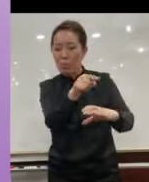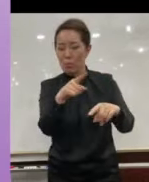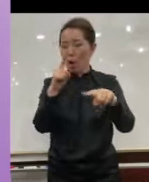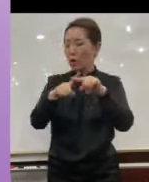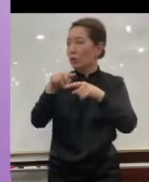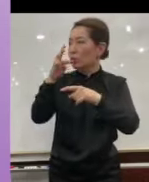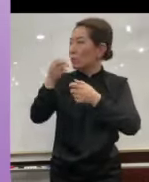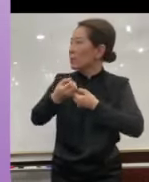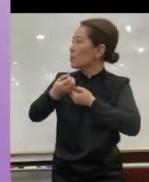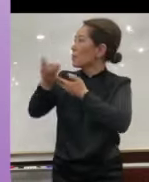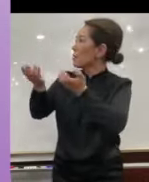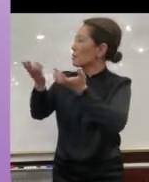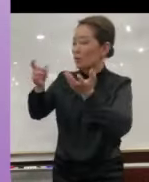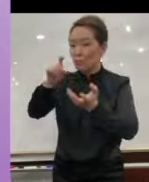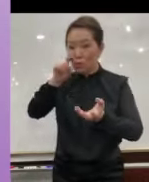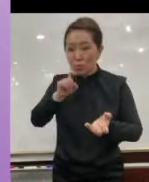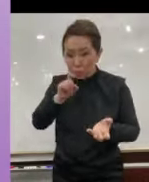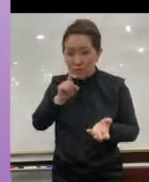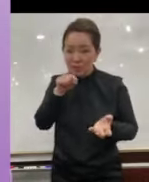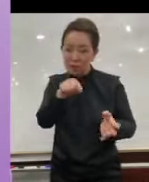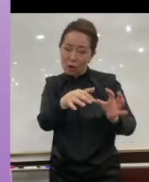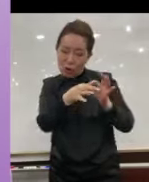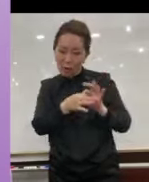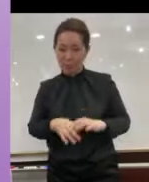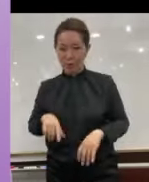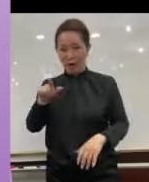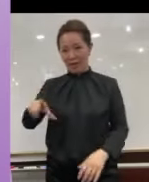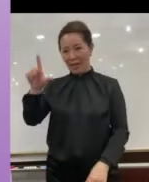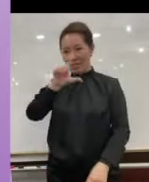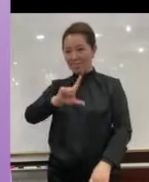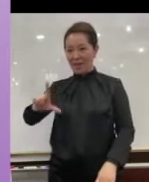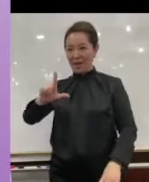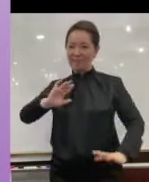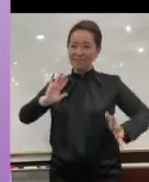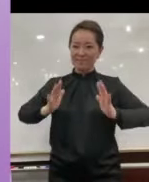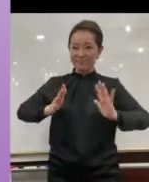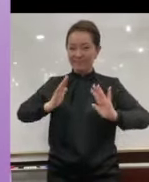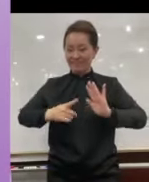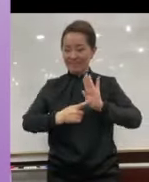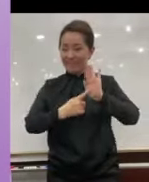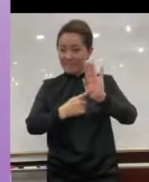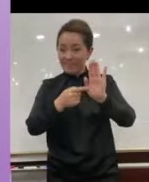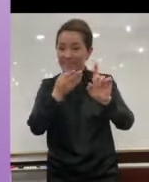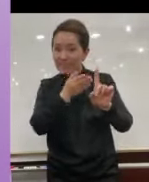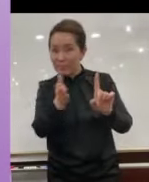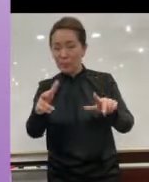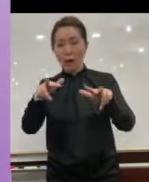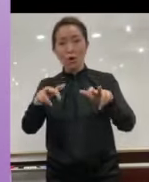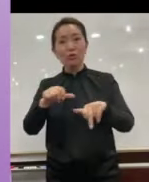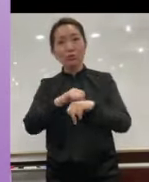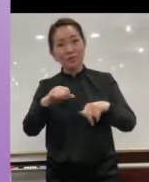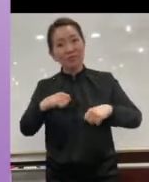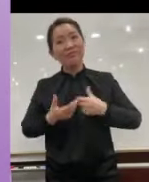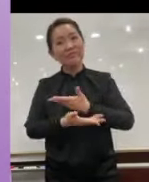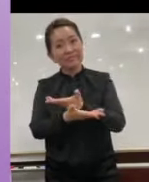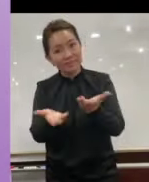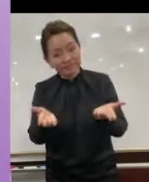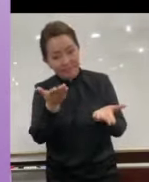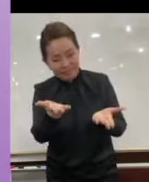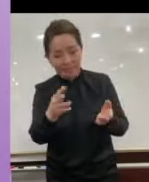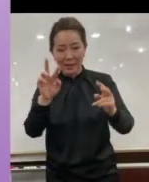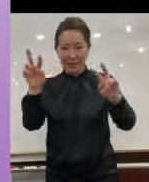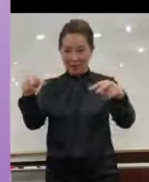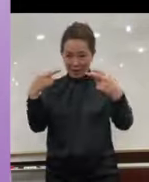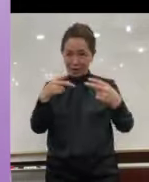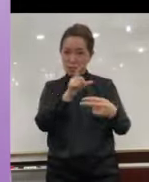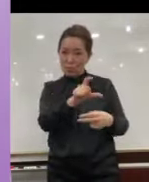дамжуулахыг хүсэж байгаа. Тийм учраас энэ лайвыг одоо харж байгаа манай хөгжлийн бэрхшээлтэй иргэд мөн одоо үзэгчд